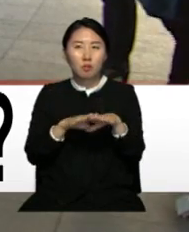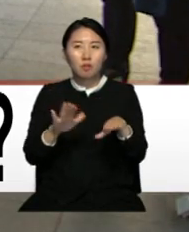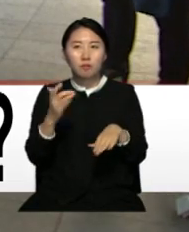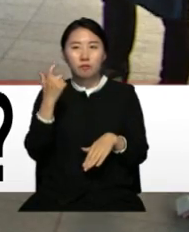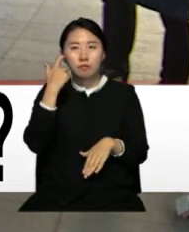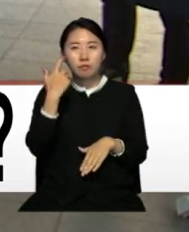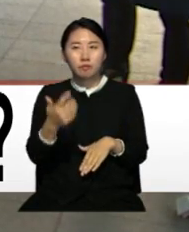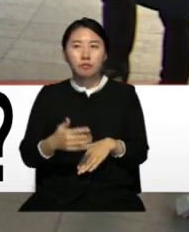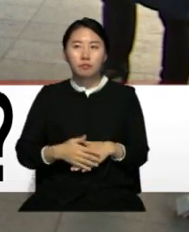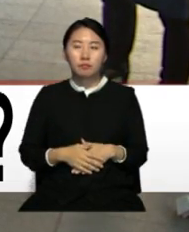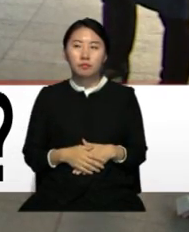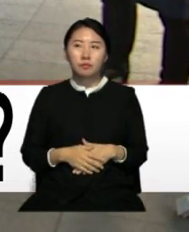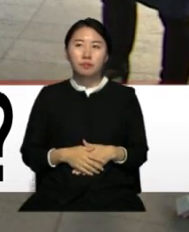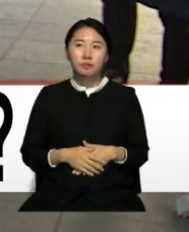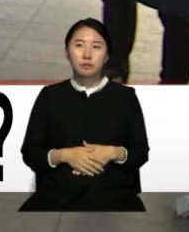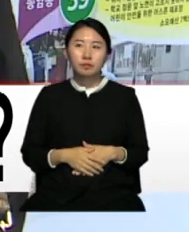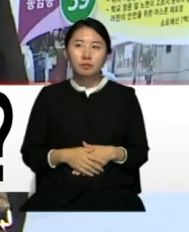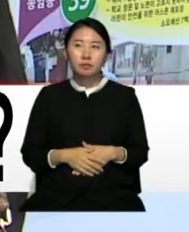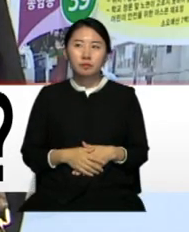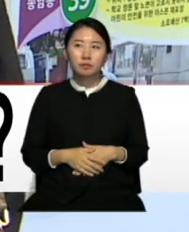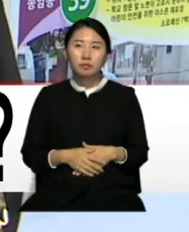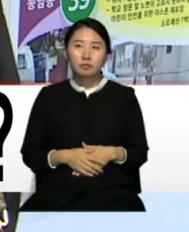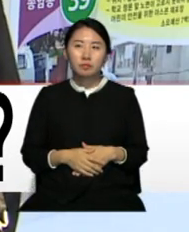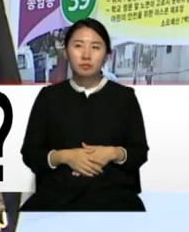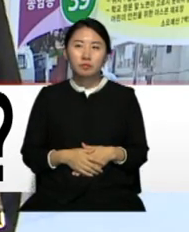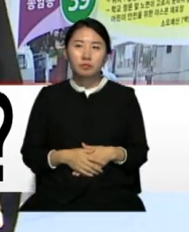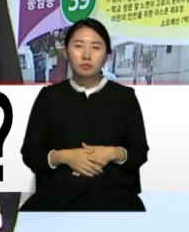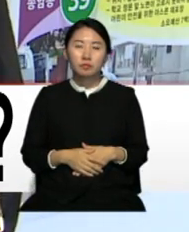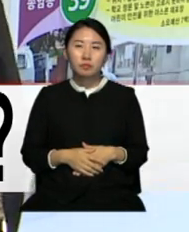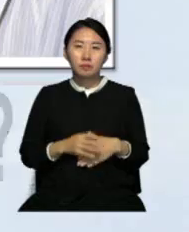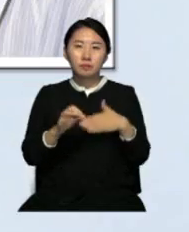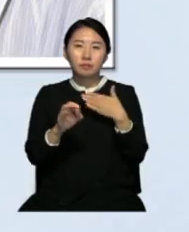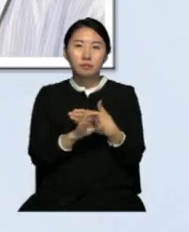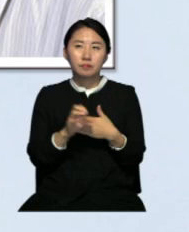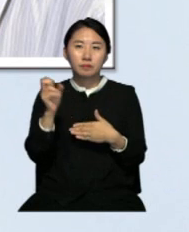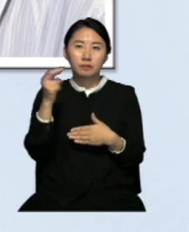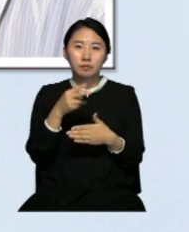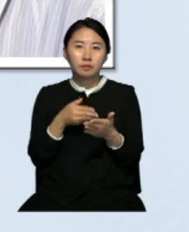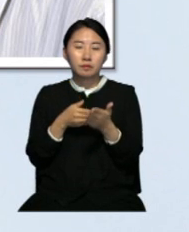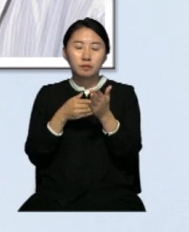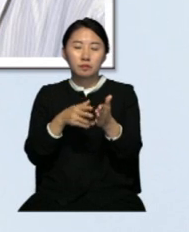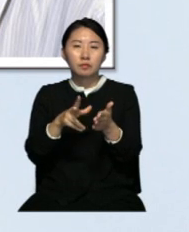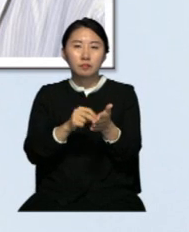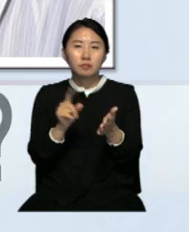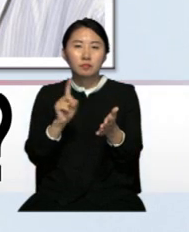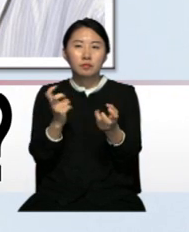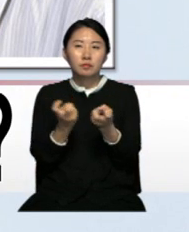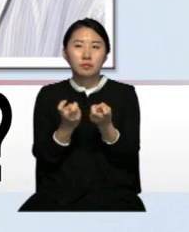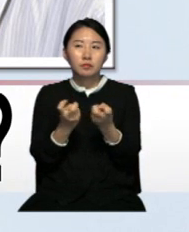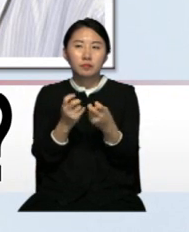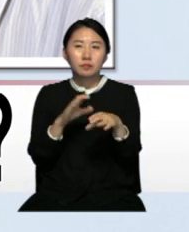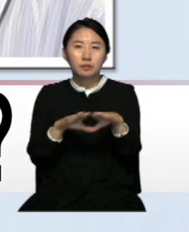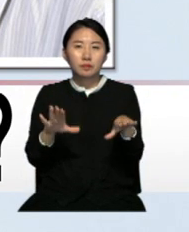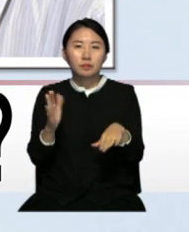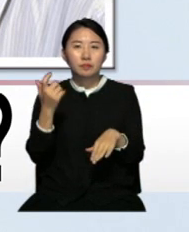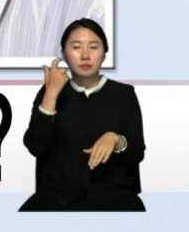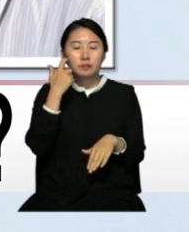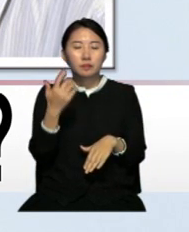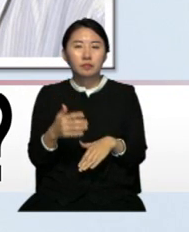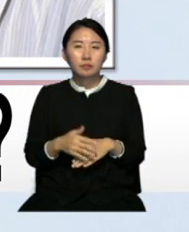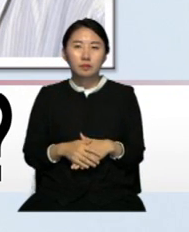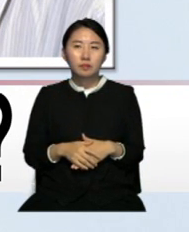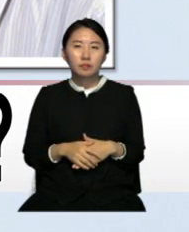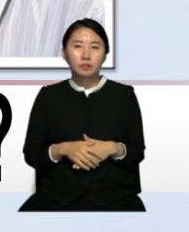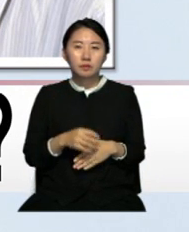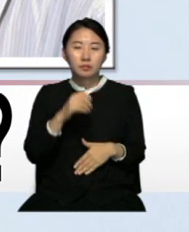부분이 개선이 돼야 된다 이런 얘기입니다. 네, 그럼 제기하신 문제에 대해서는 어떻게 풀어가는 것이 합리적이라고